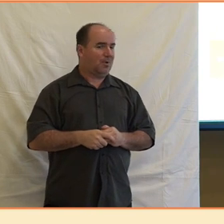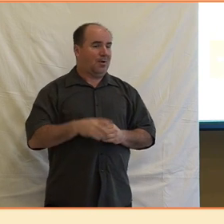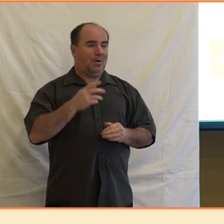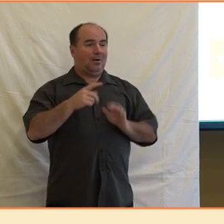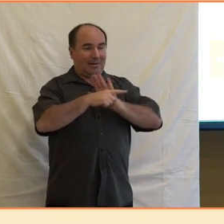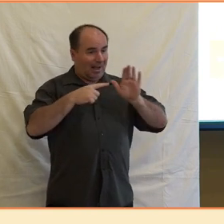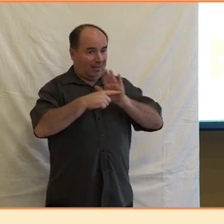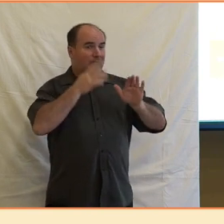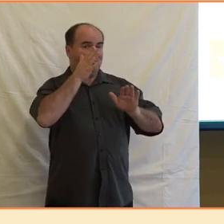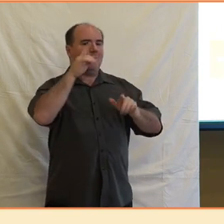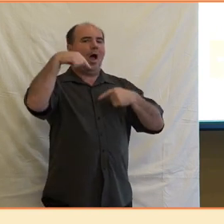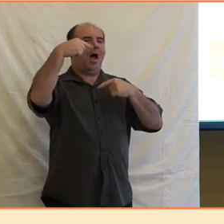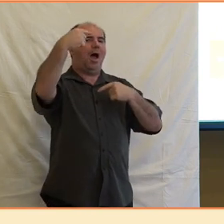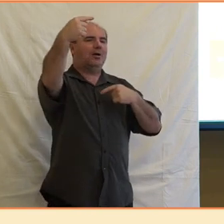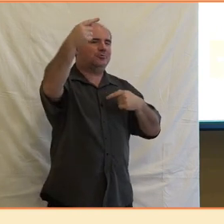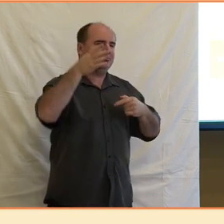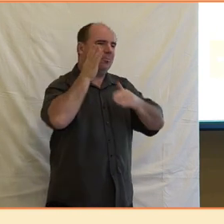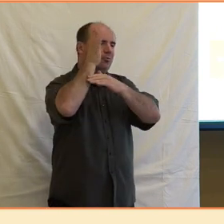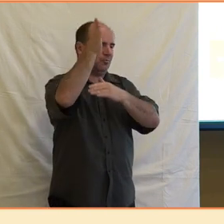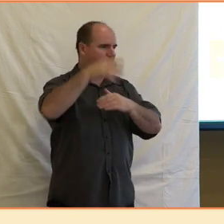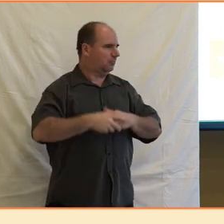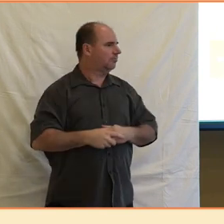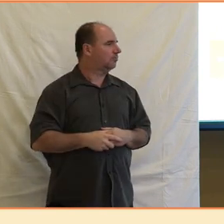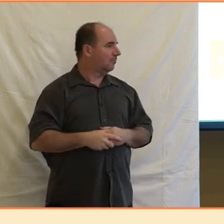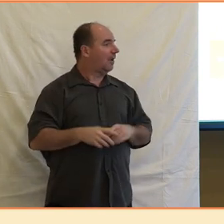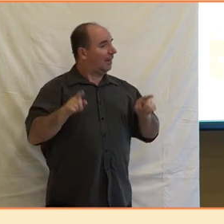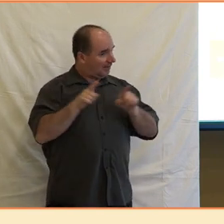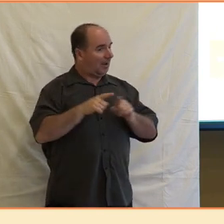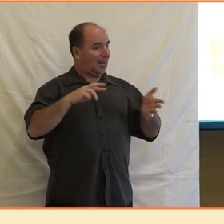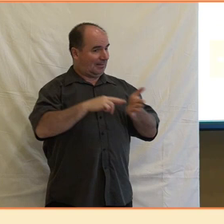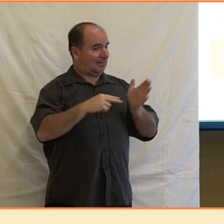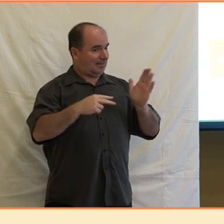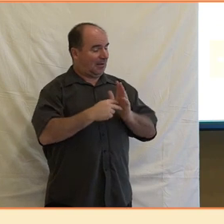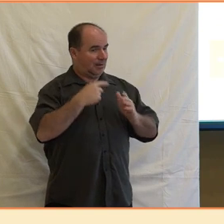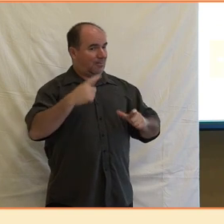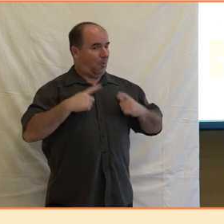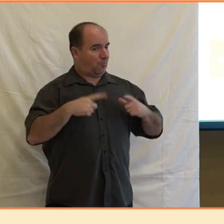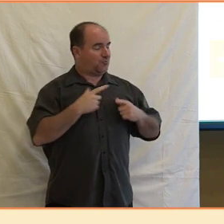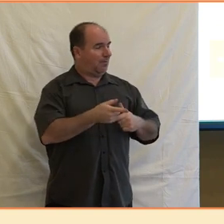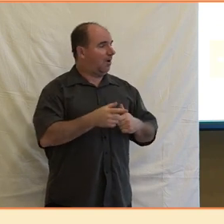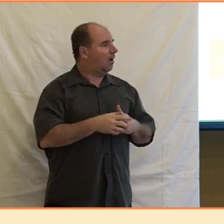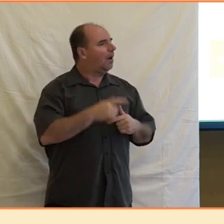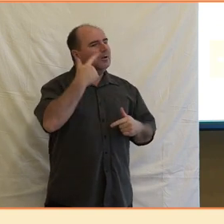horizontu. Další technikou, která se využívá, je doporučování obsahu,